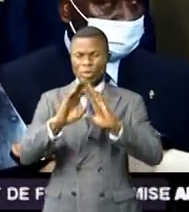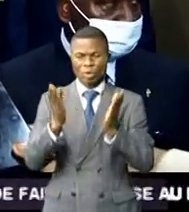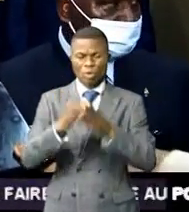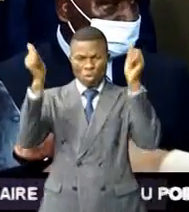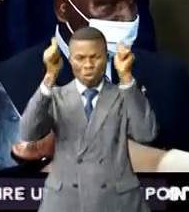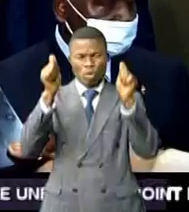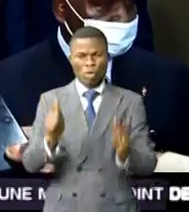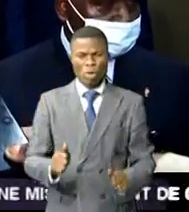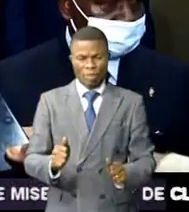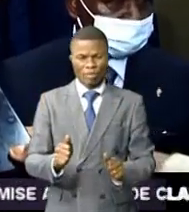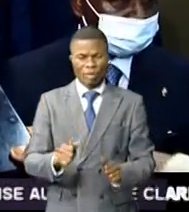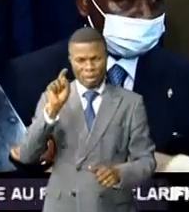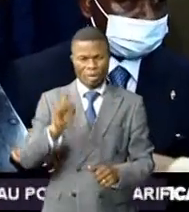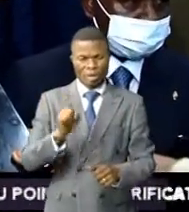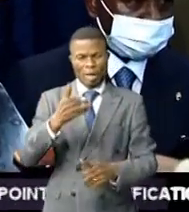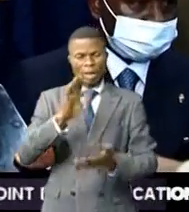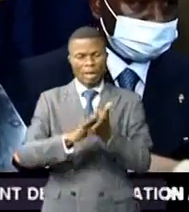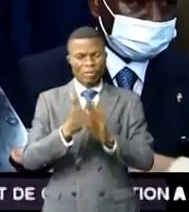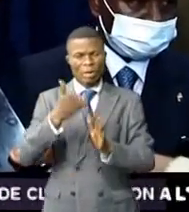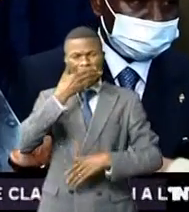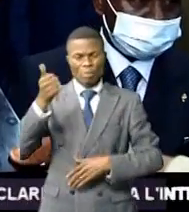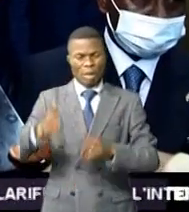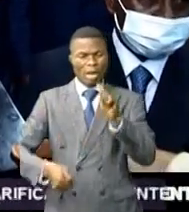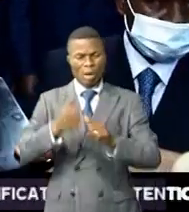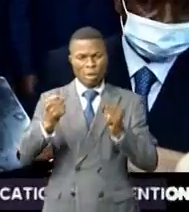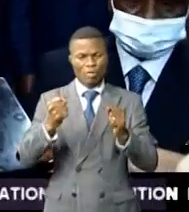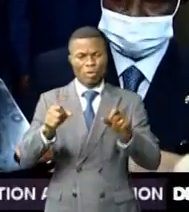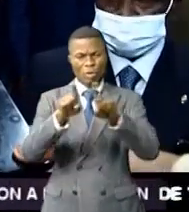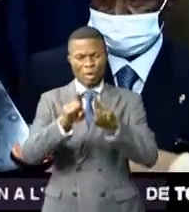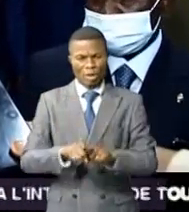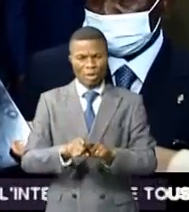Afrique meilleure, plus forte